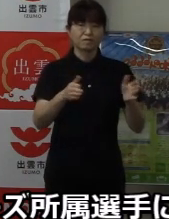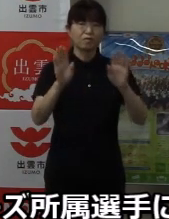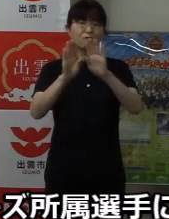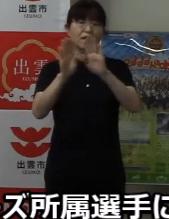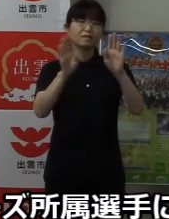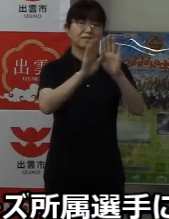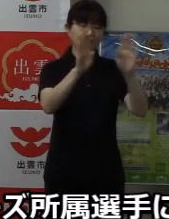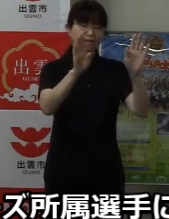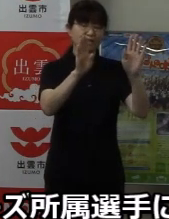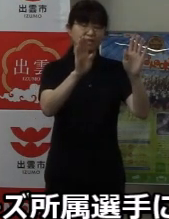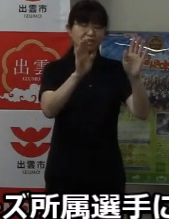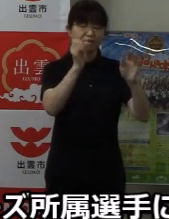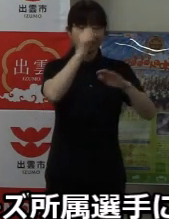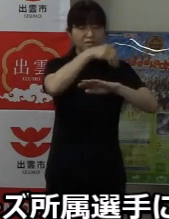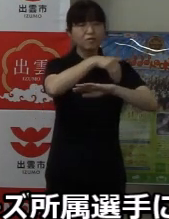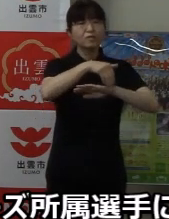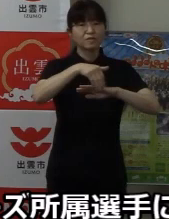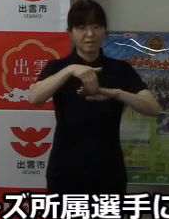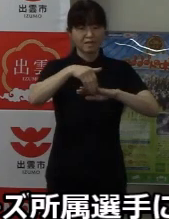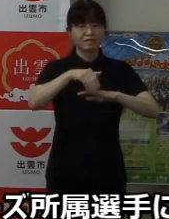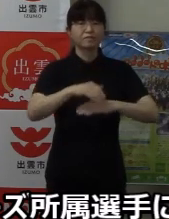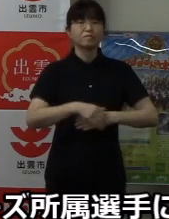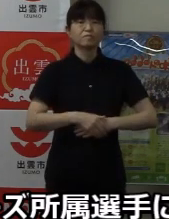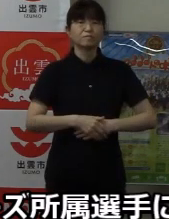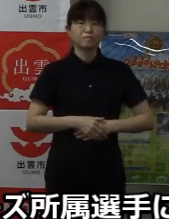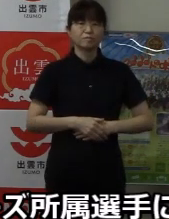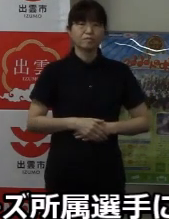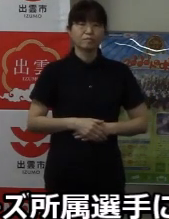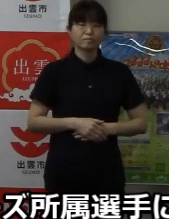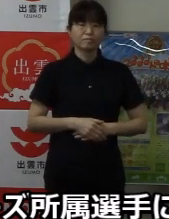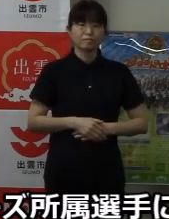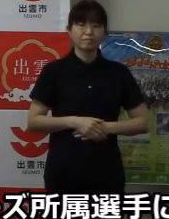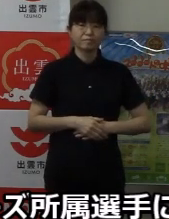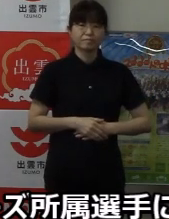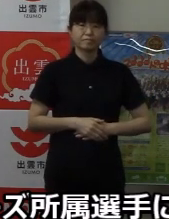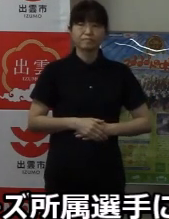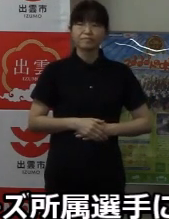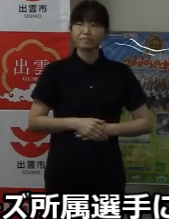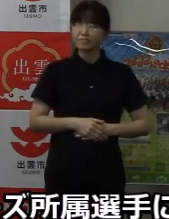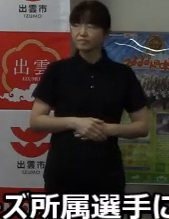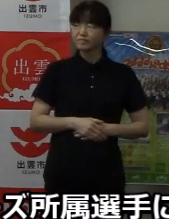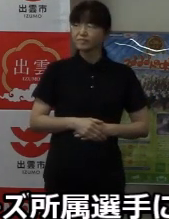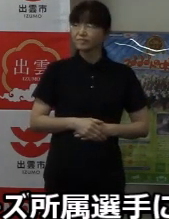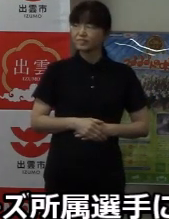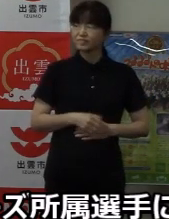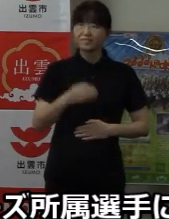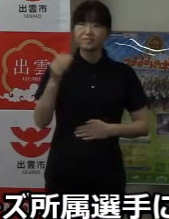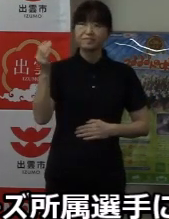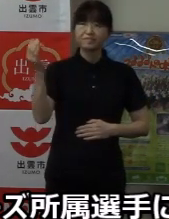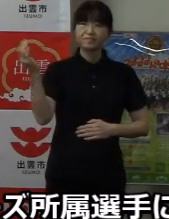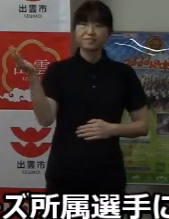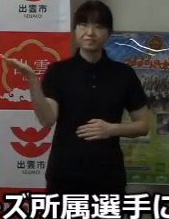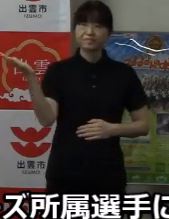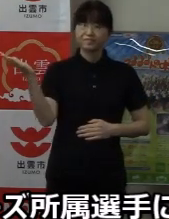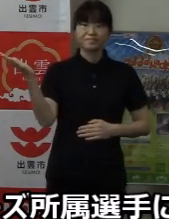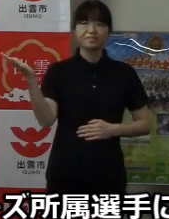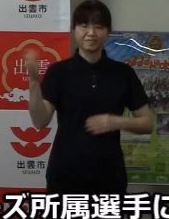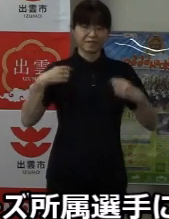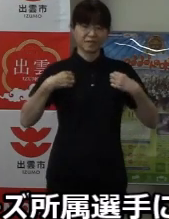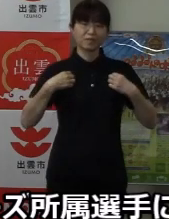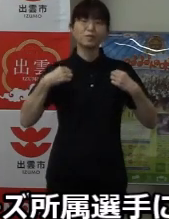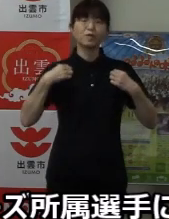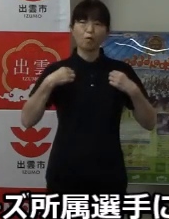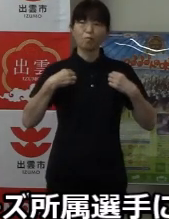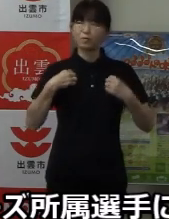催していただく予定となっておるところであります。ちなみにこういうユニフォーム